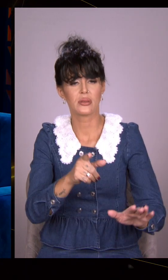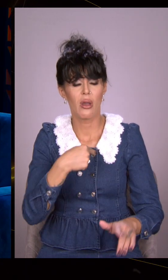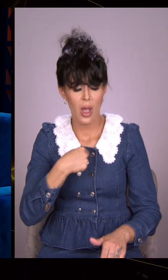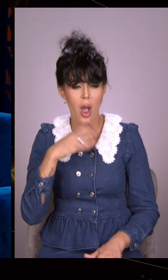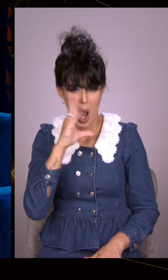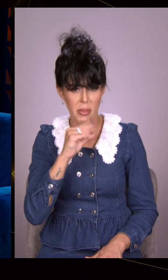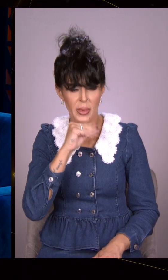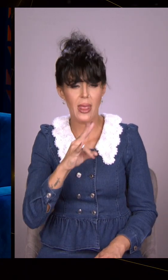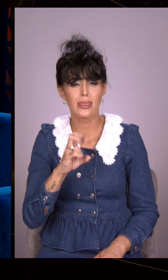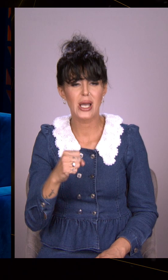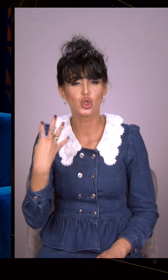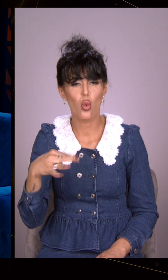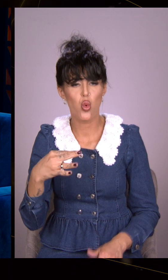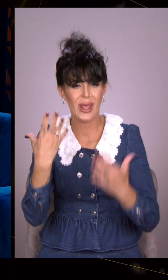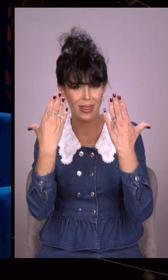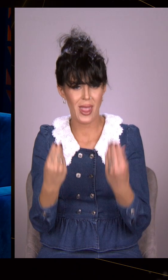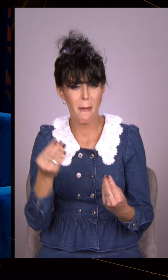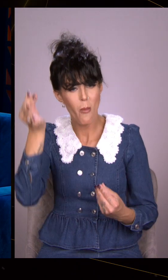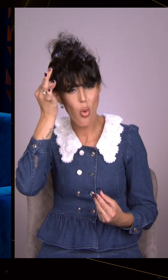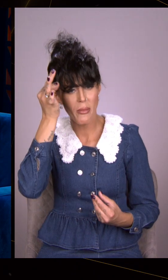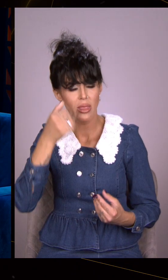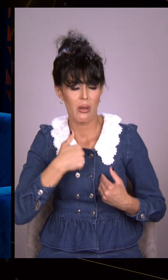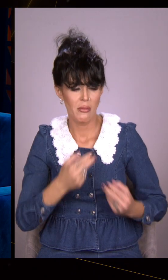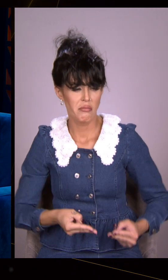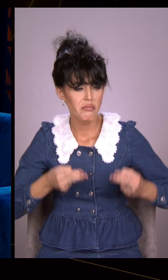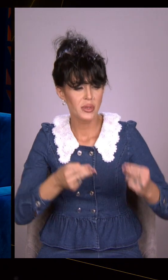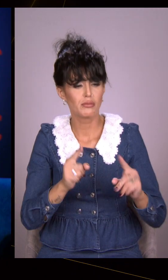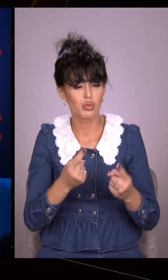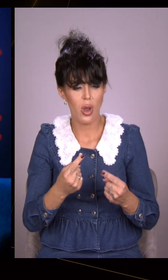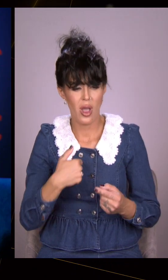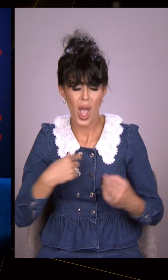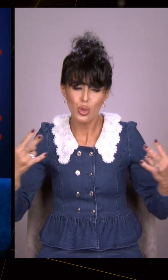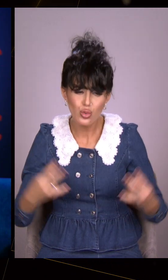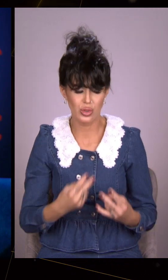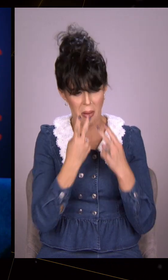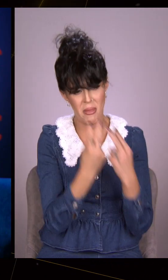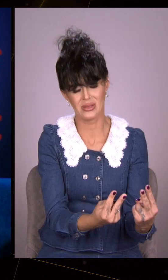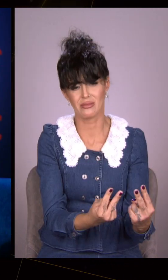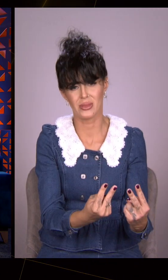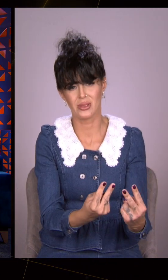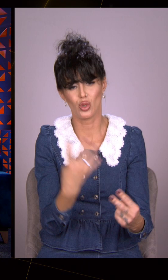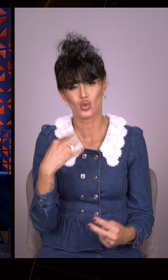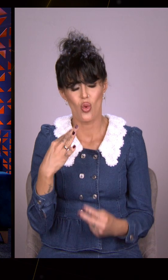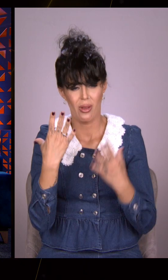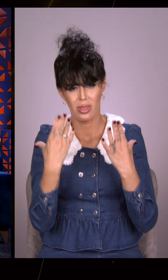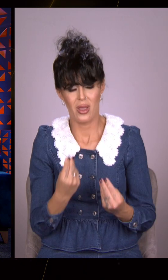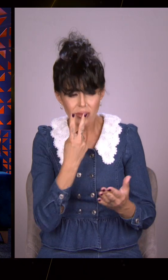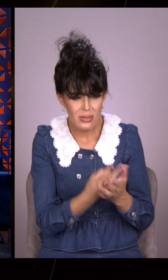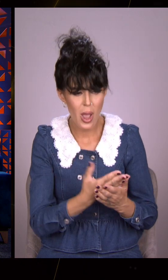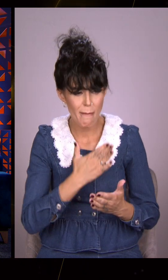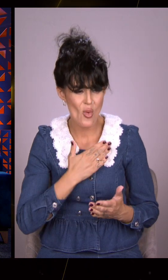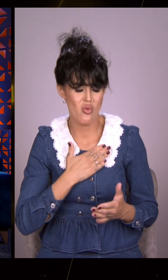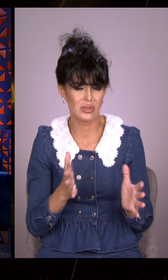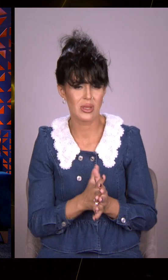днів. На 40 днів, да. Я собі просто пообіцяла, що я просто не переживу цього, якщо я не потраплю хоча б на 40 днів. Я спочатку